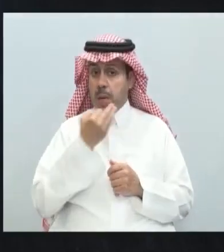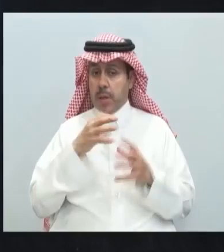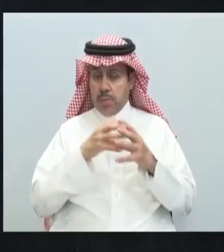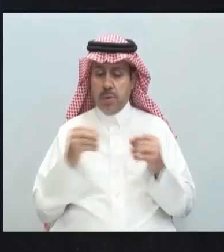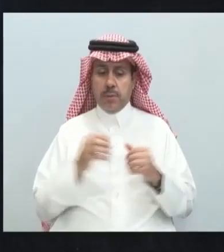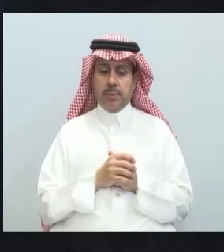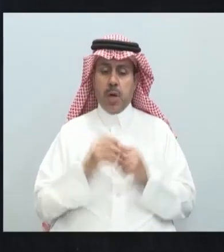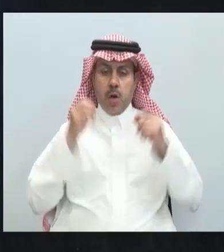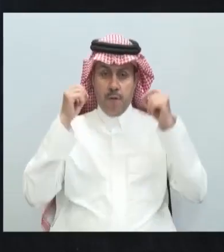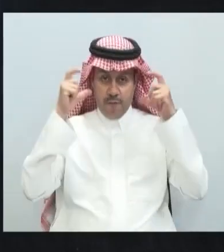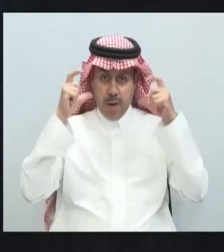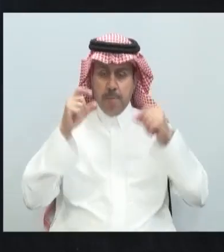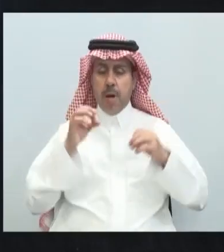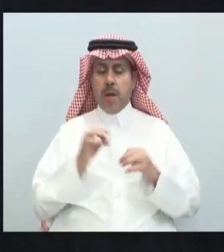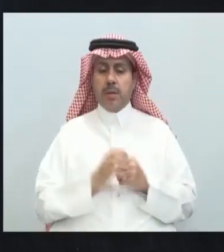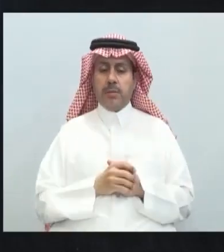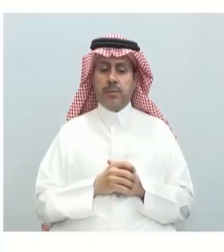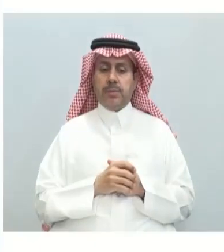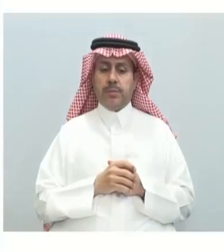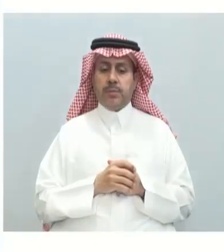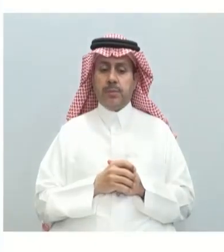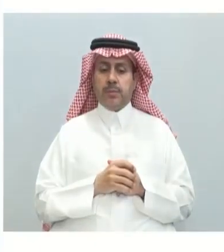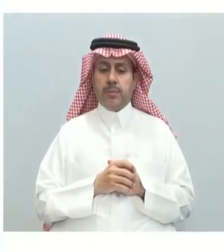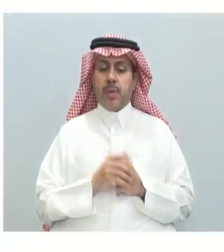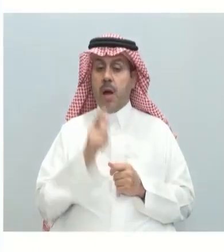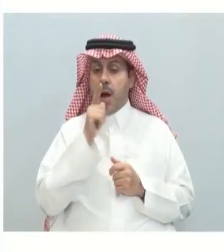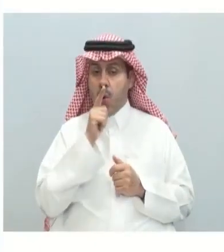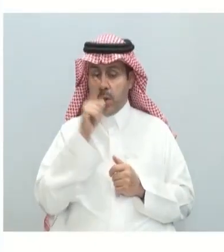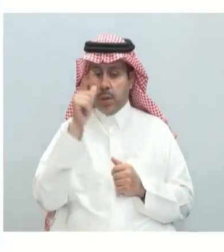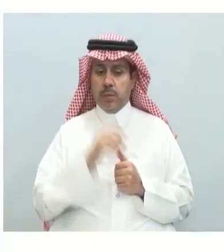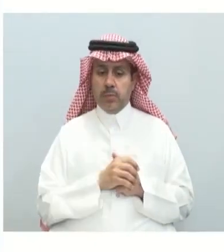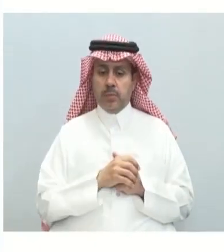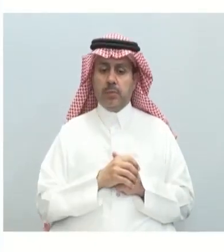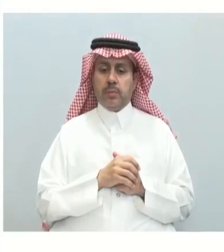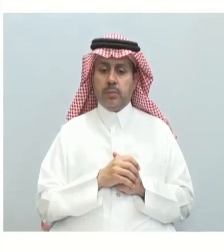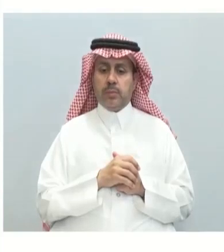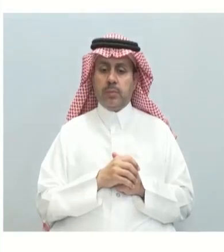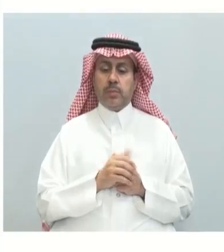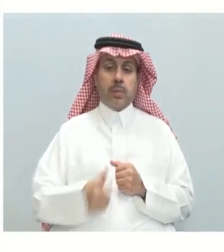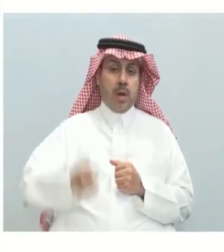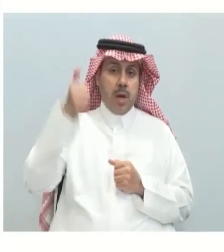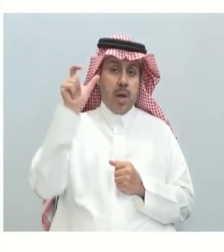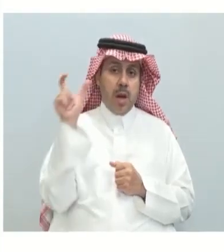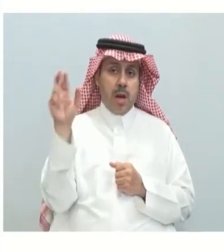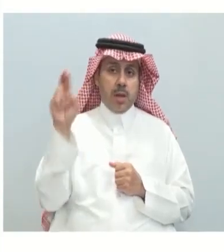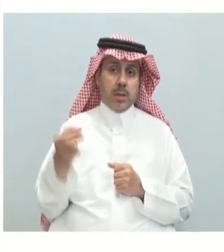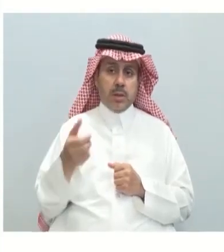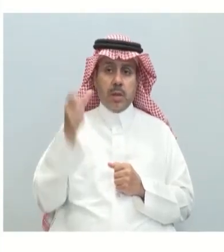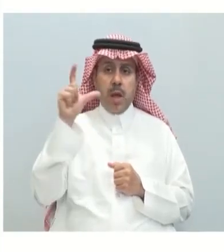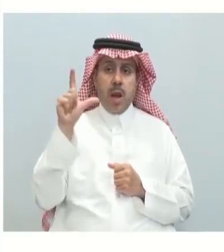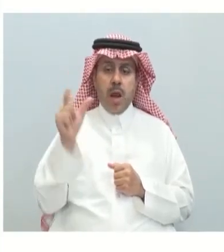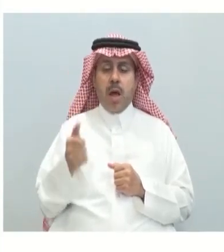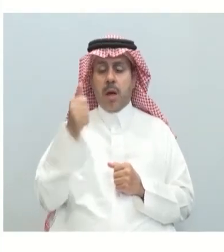الله تعالى على فهم الايات عندنا قول الله جل وعلا انزلنا عليكم ما معنى